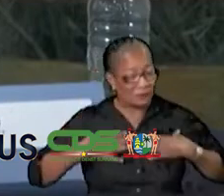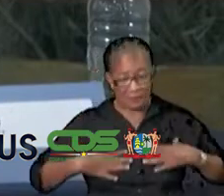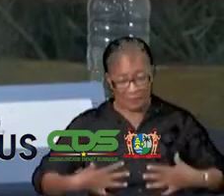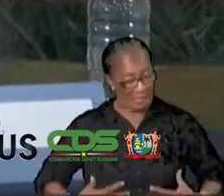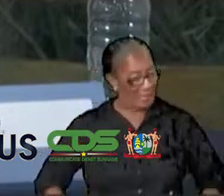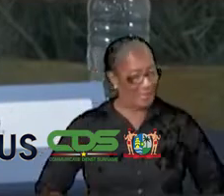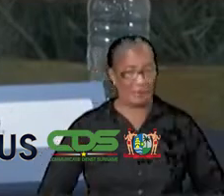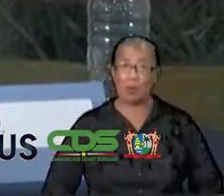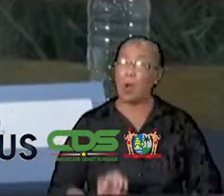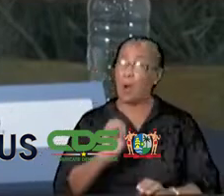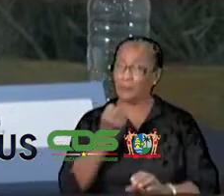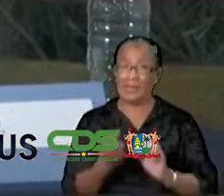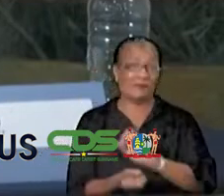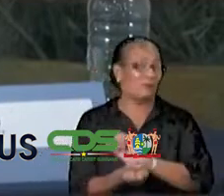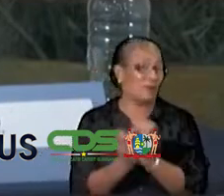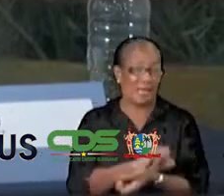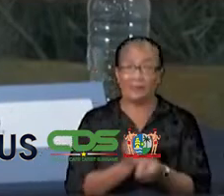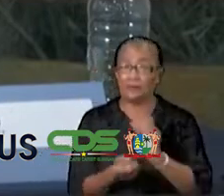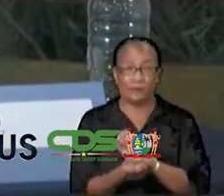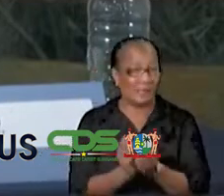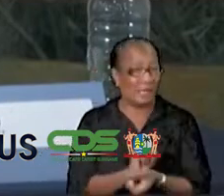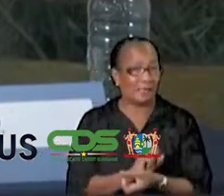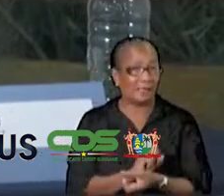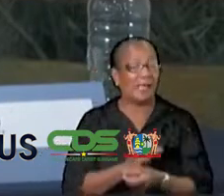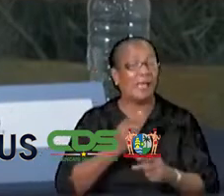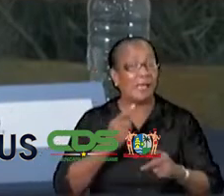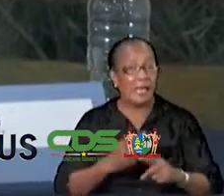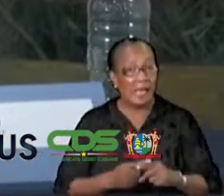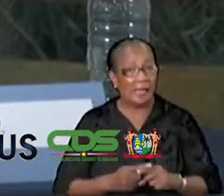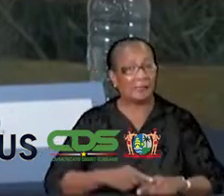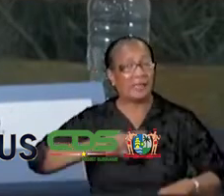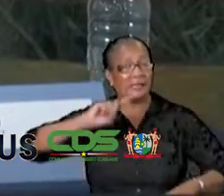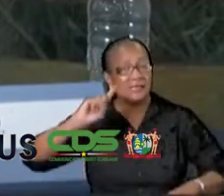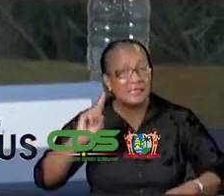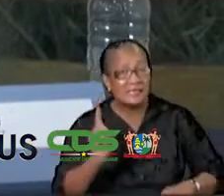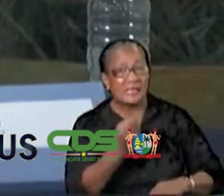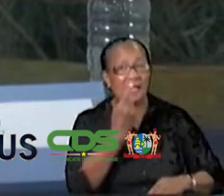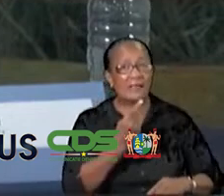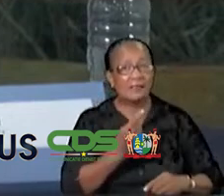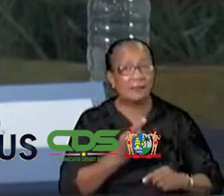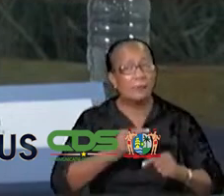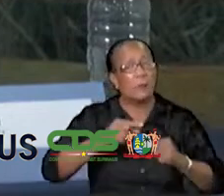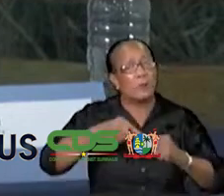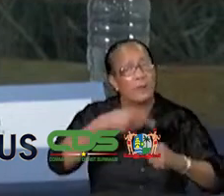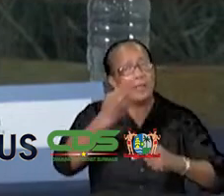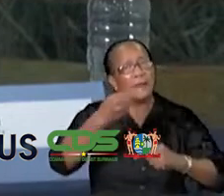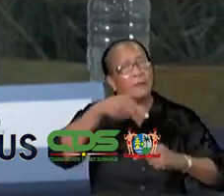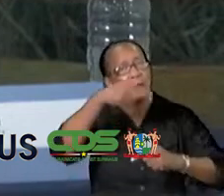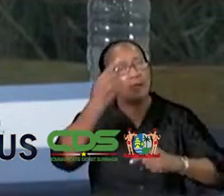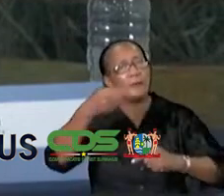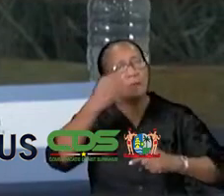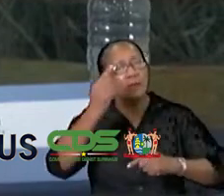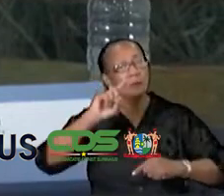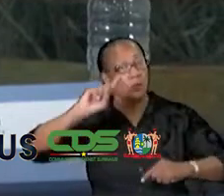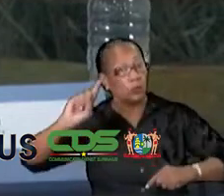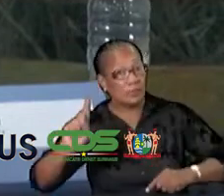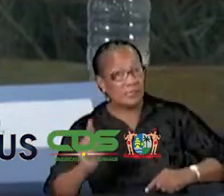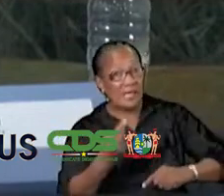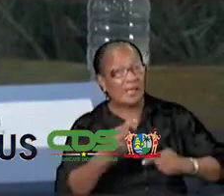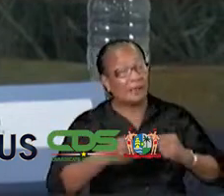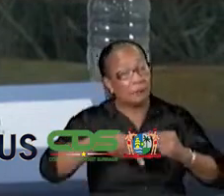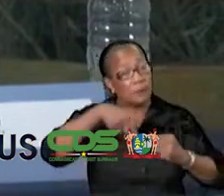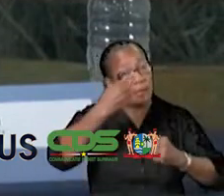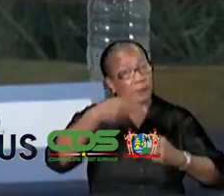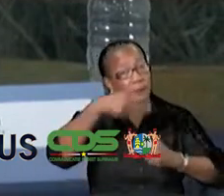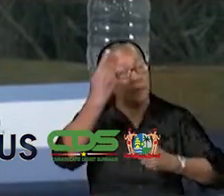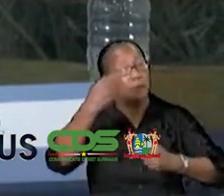Het verandert zichzelf van uiterlijk. En het is in staat om zich sneller te vermeerderen. En hoe sneller het zich vermeerdert, hoe sneller het